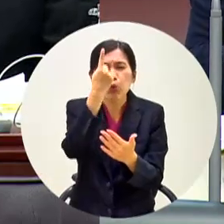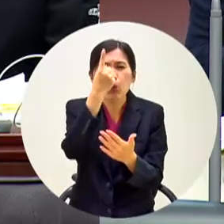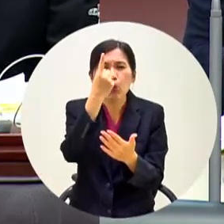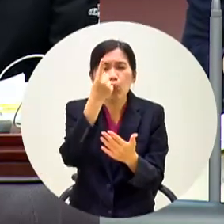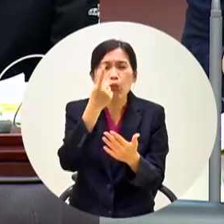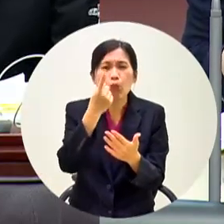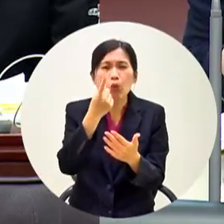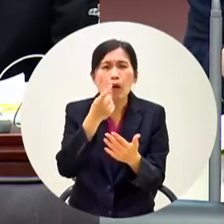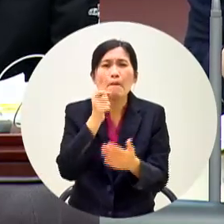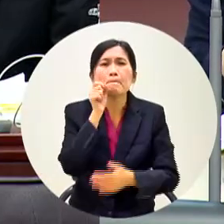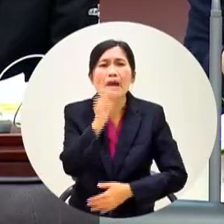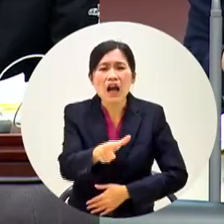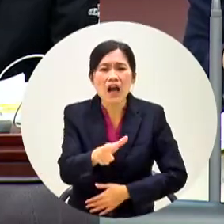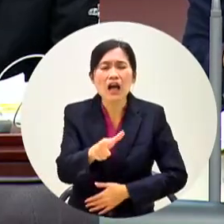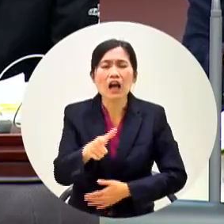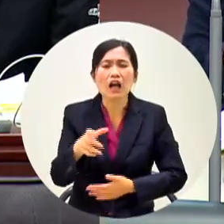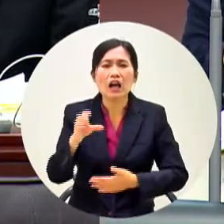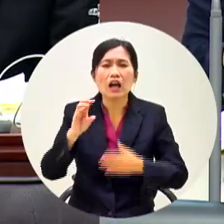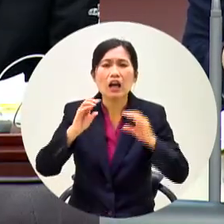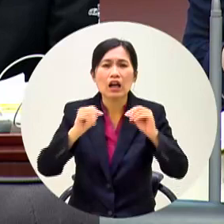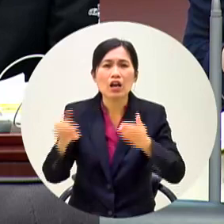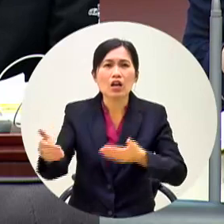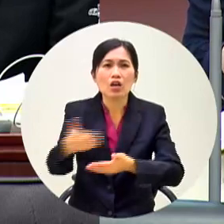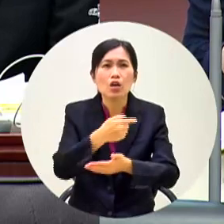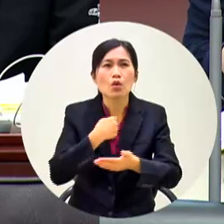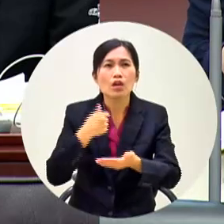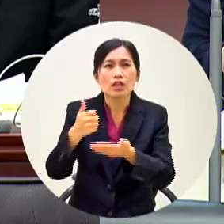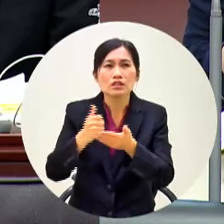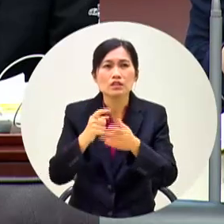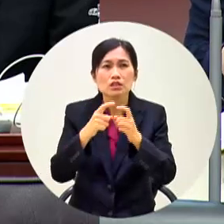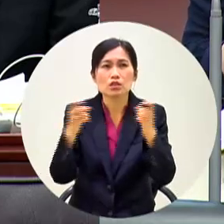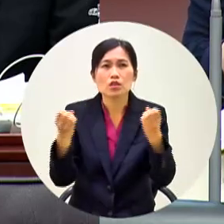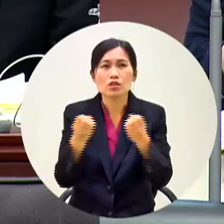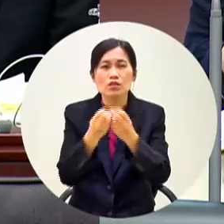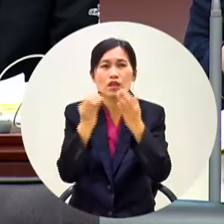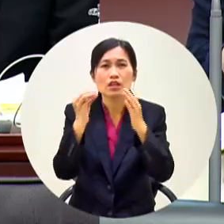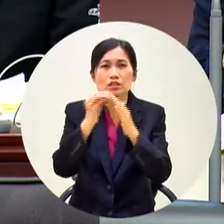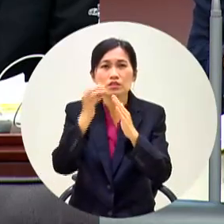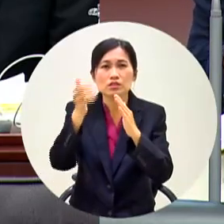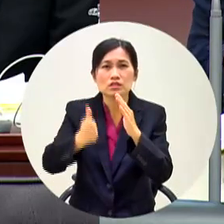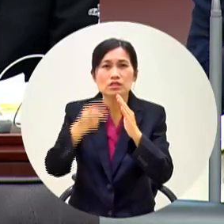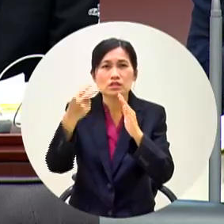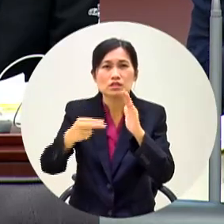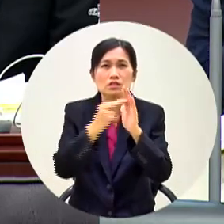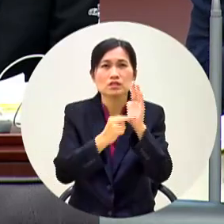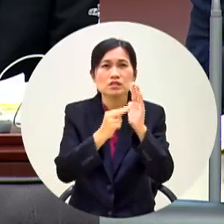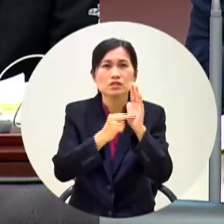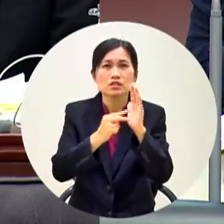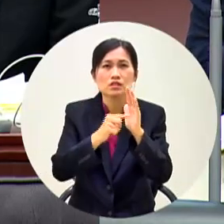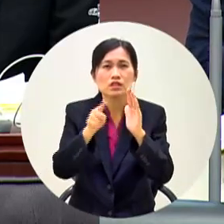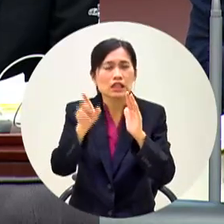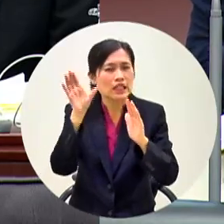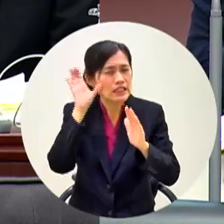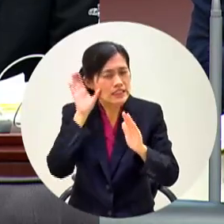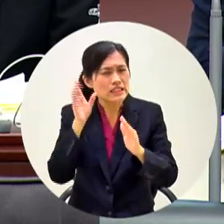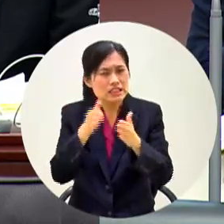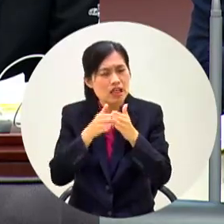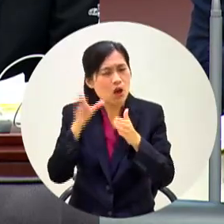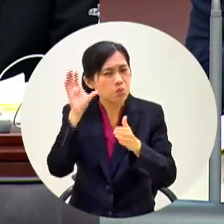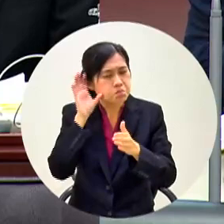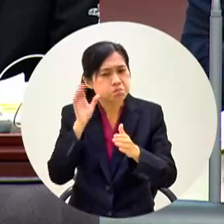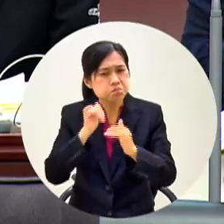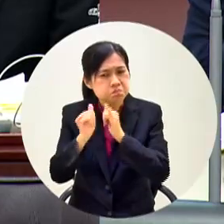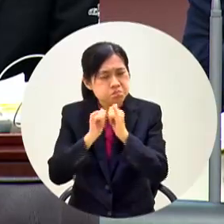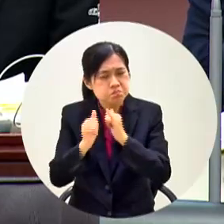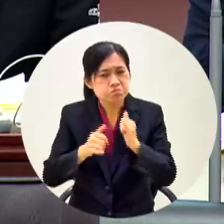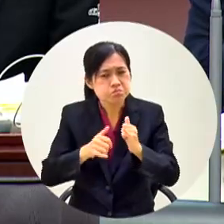架构的这个方式来处理。 我会请都发局长再跟议员做说明，详细的内容。 聆听更多的有关于这些农民的部